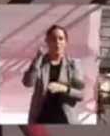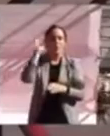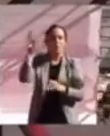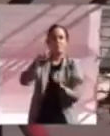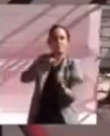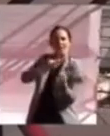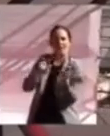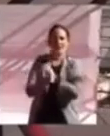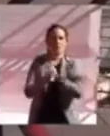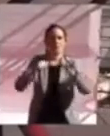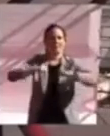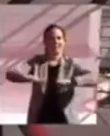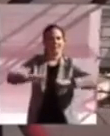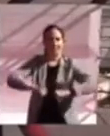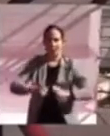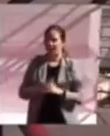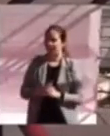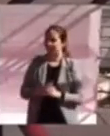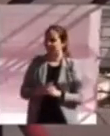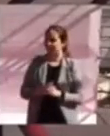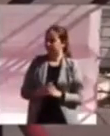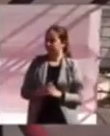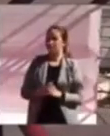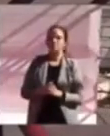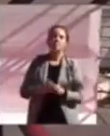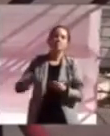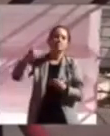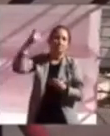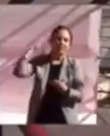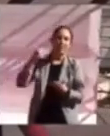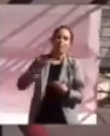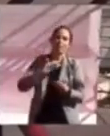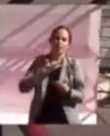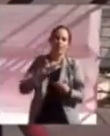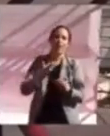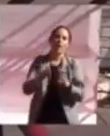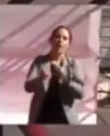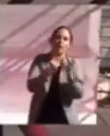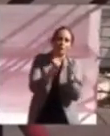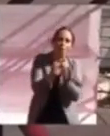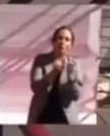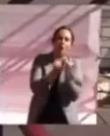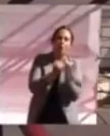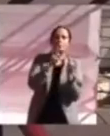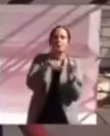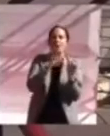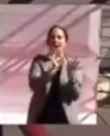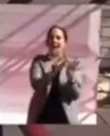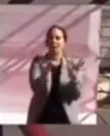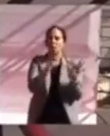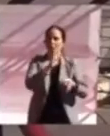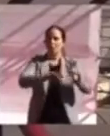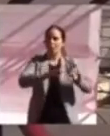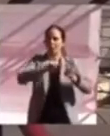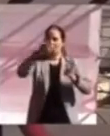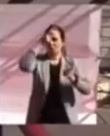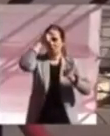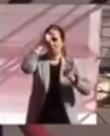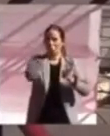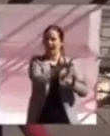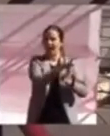perché mentre prima c'era tutta una battaglia anche da parte di alcuni esponenti del governo per ottenerli e adesso